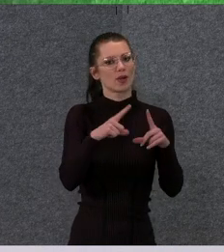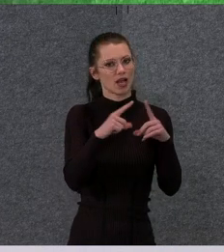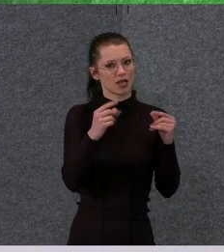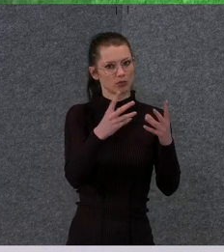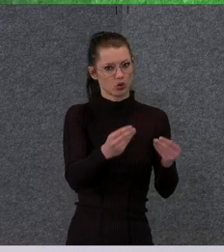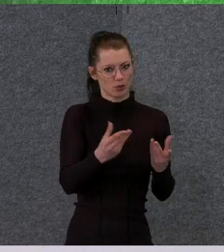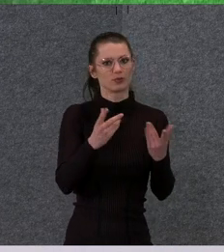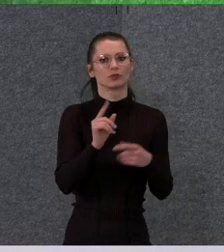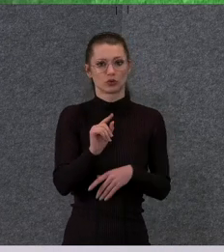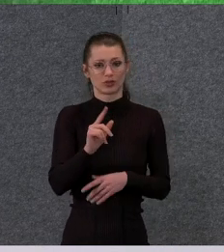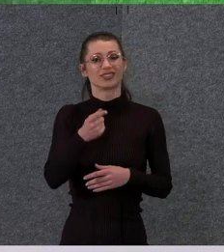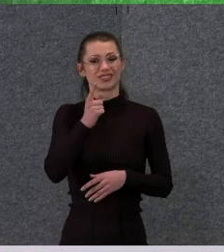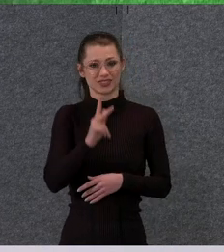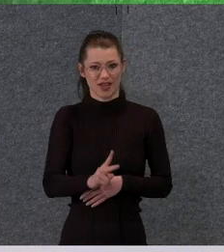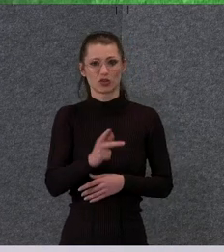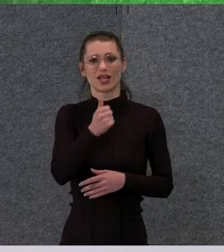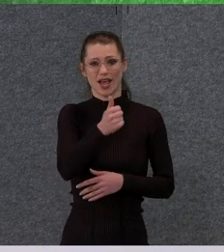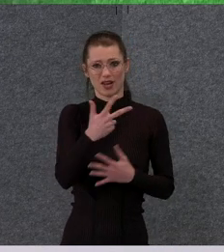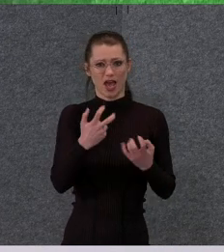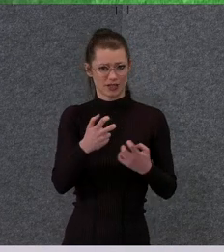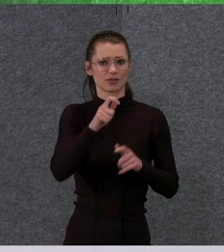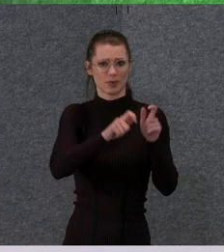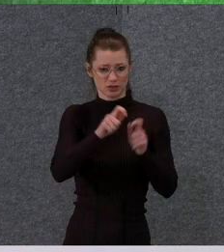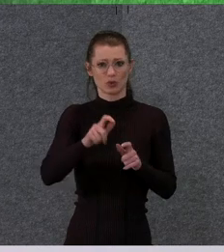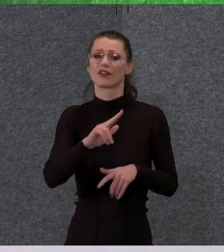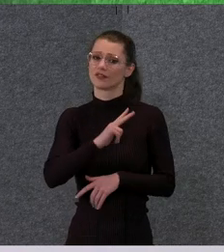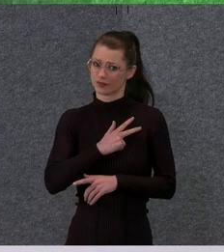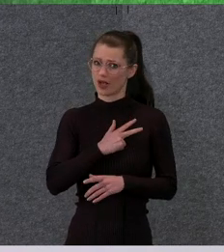Personen sind jetzt hier wirklich mit dabei.